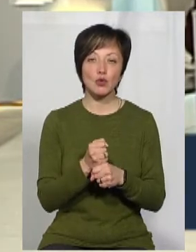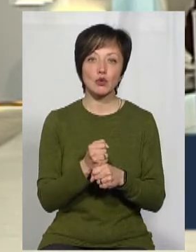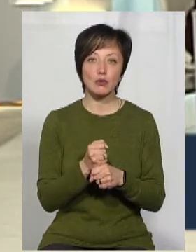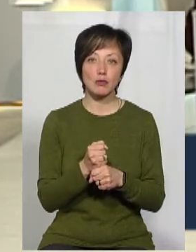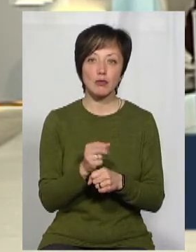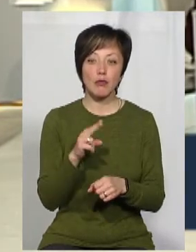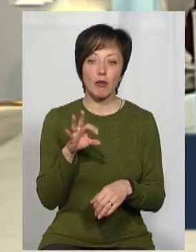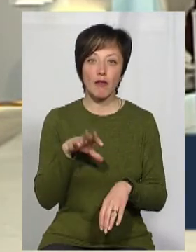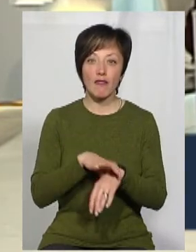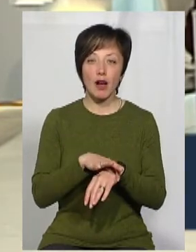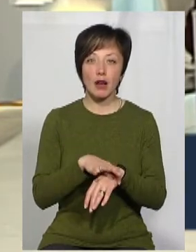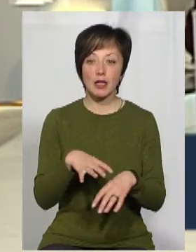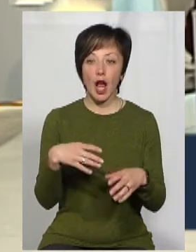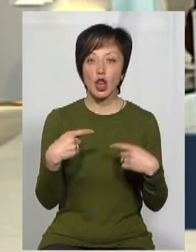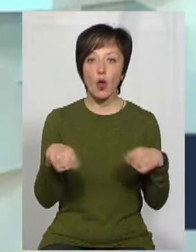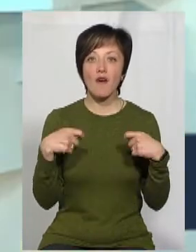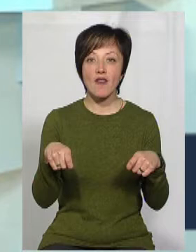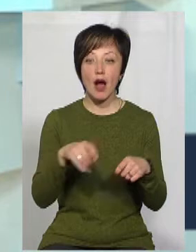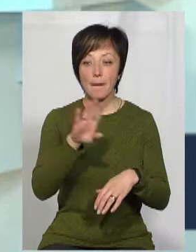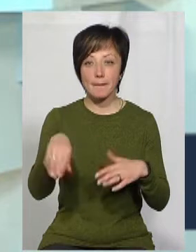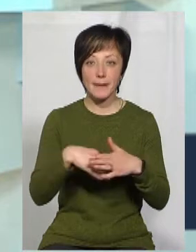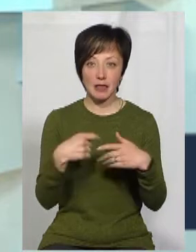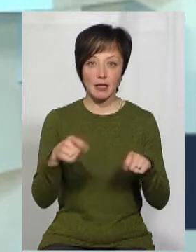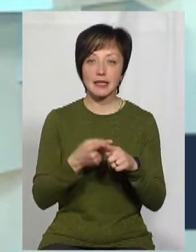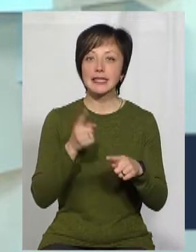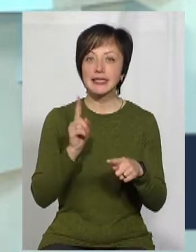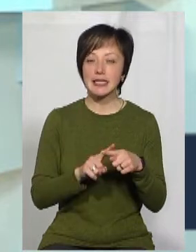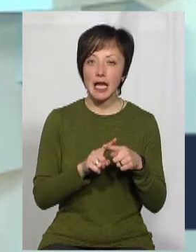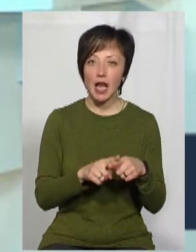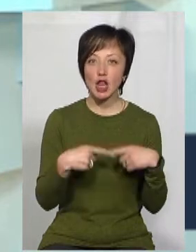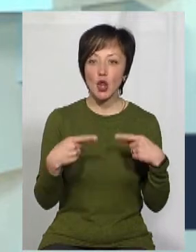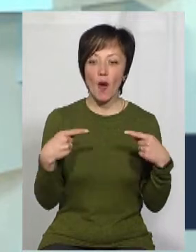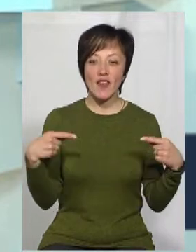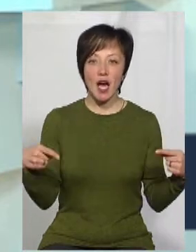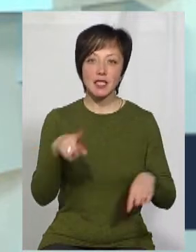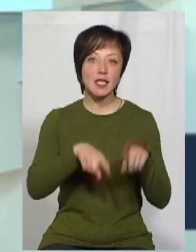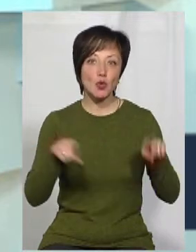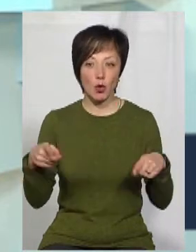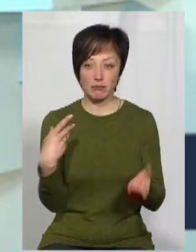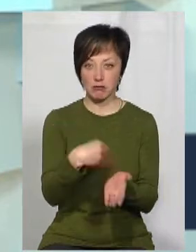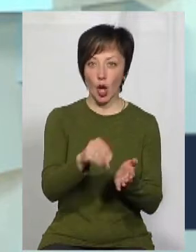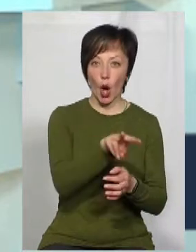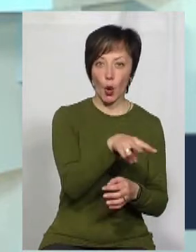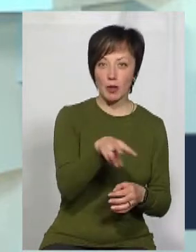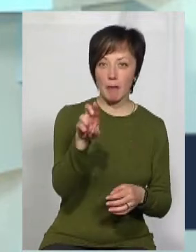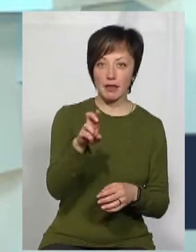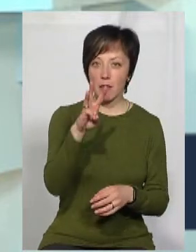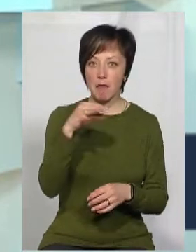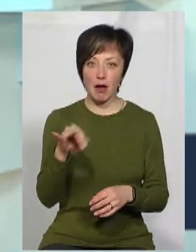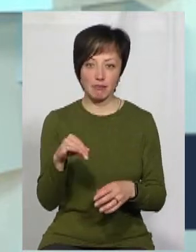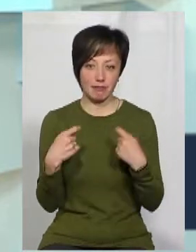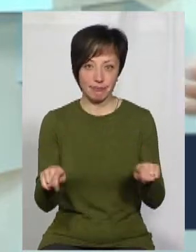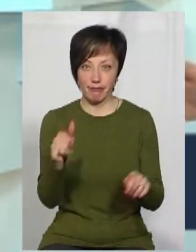суті, беруть товар під реалізацію. І цей товар сезонний. Якщо ти його взяв в лютому, в березні, ти його вже в травні